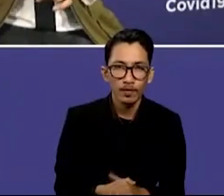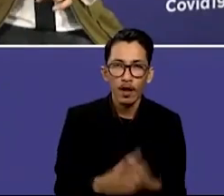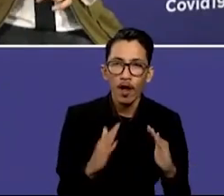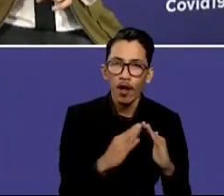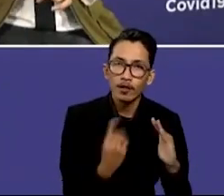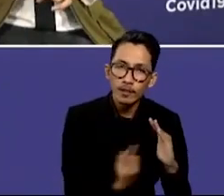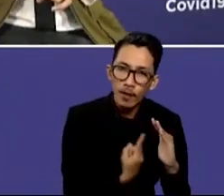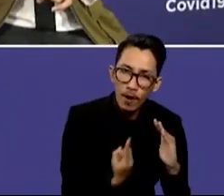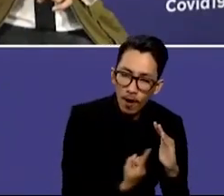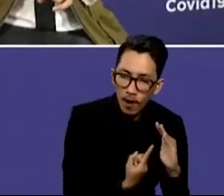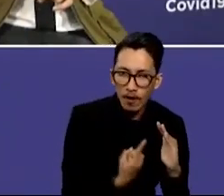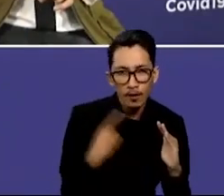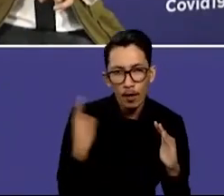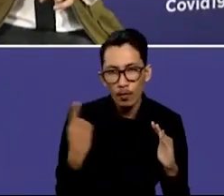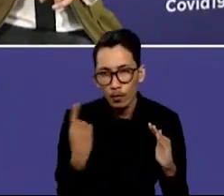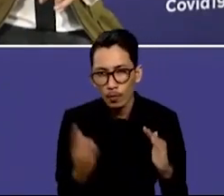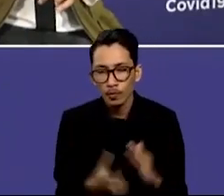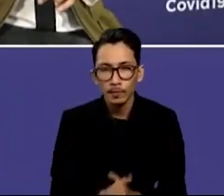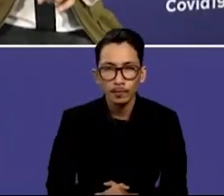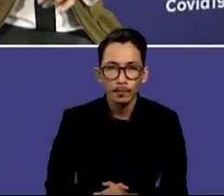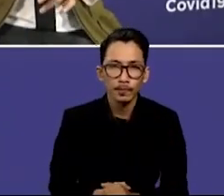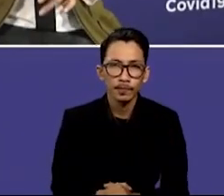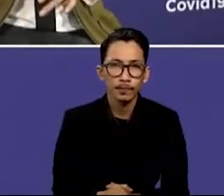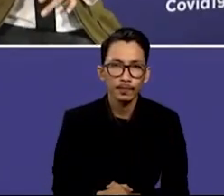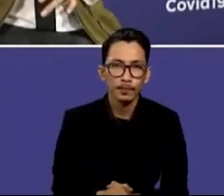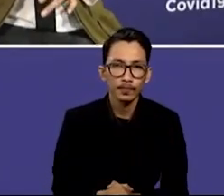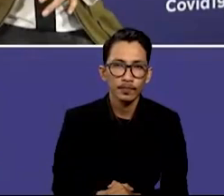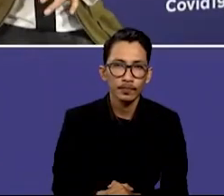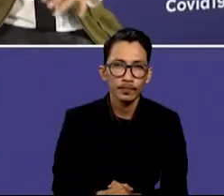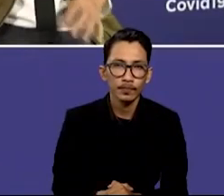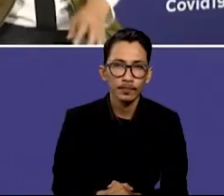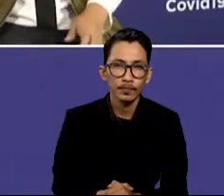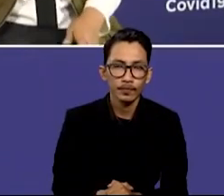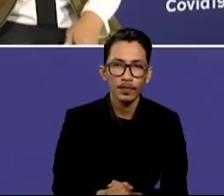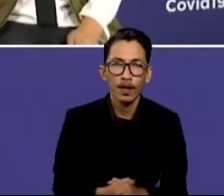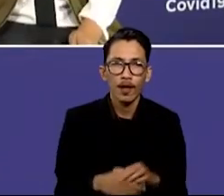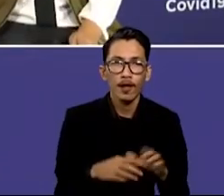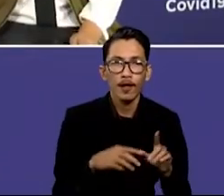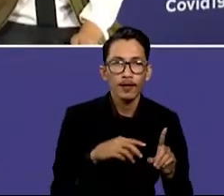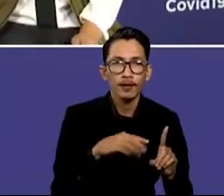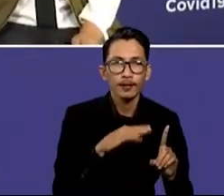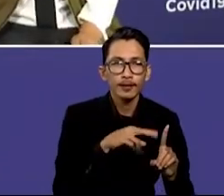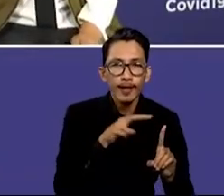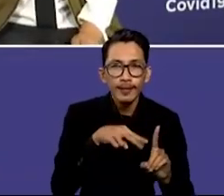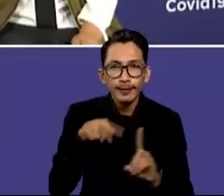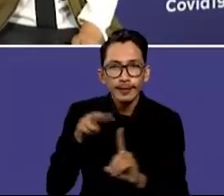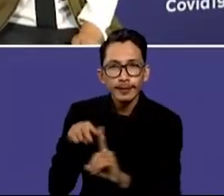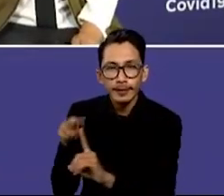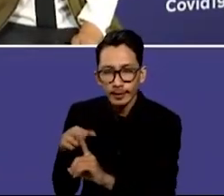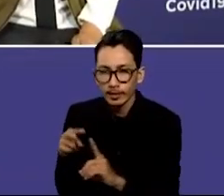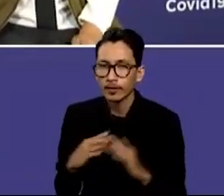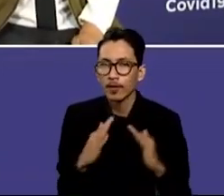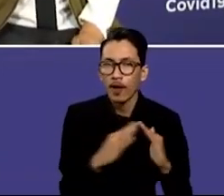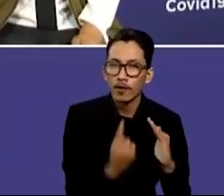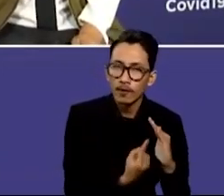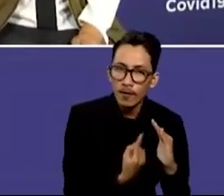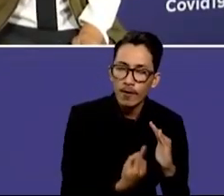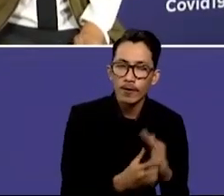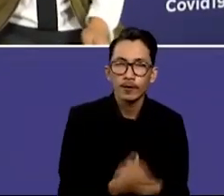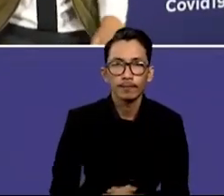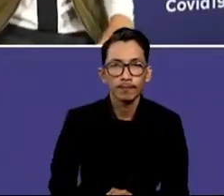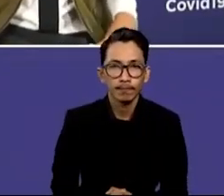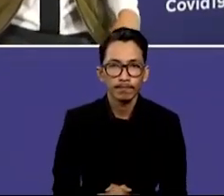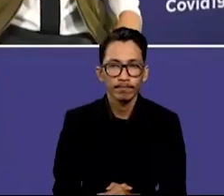juga setelah kita melakukan tracking tersebut. Tentu ada langkah-langkah yang kita ambil. Baik,